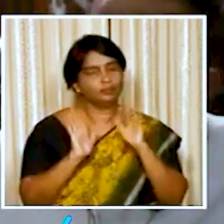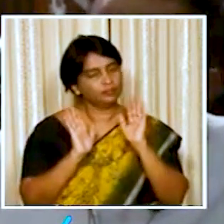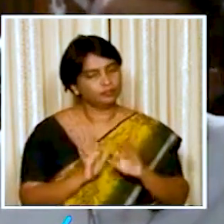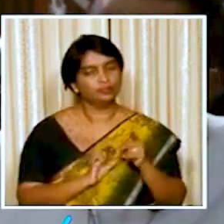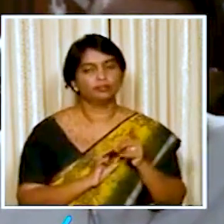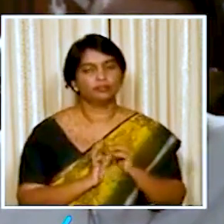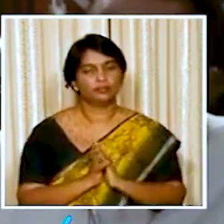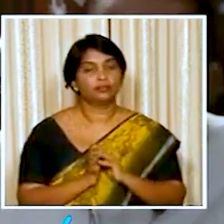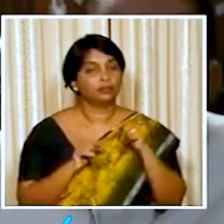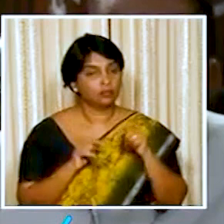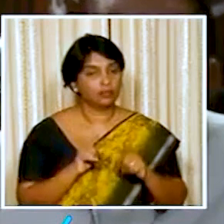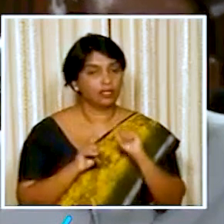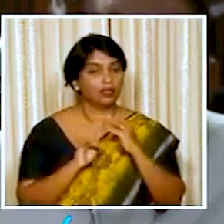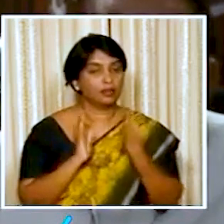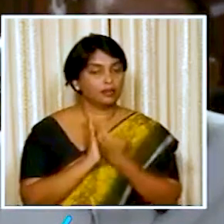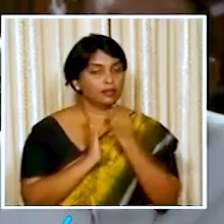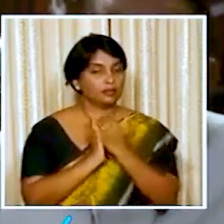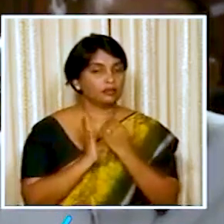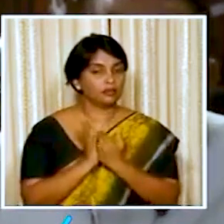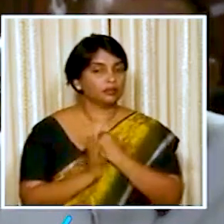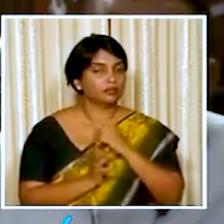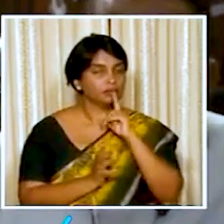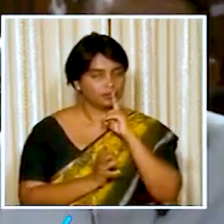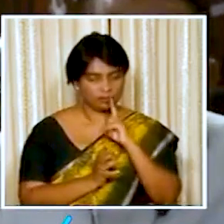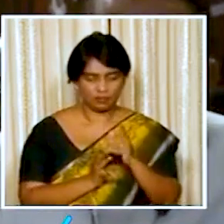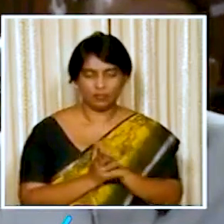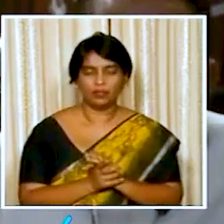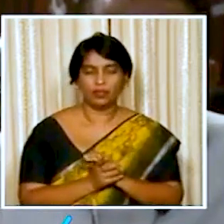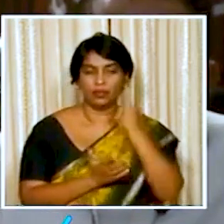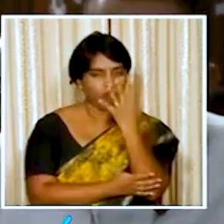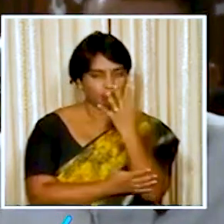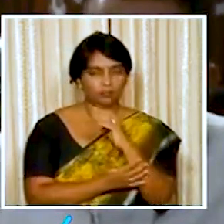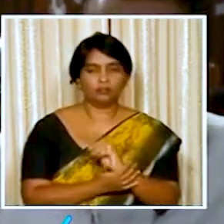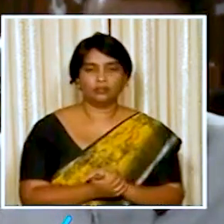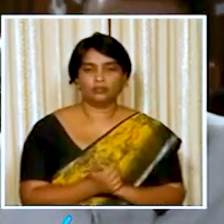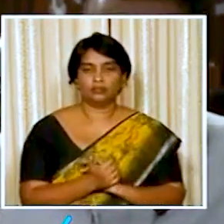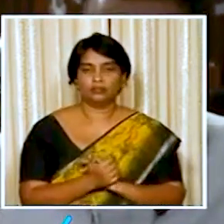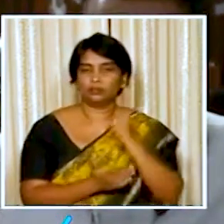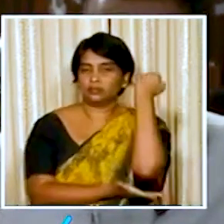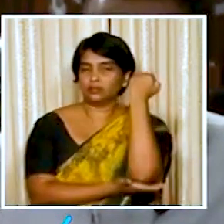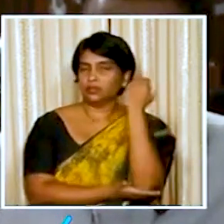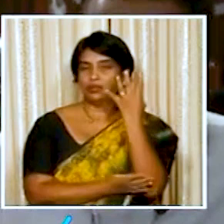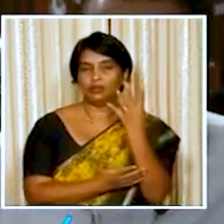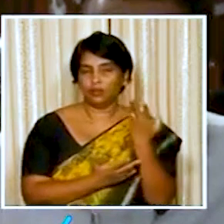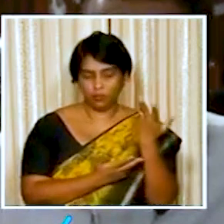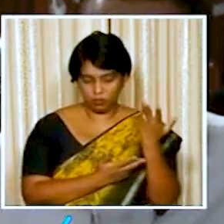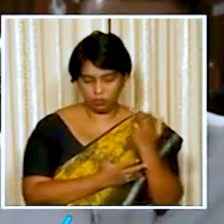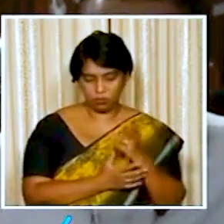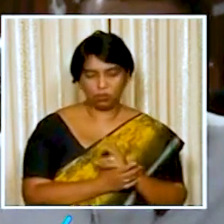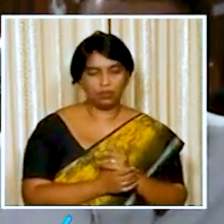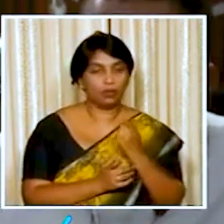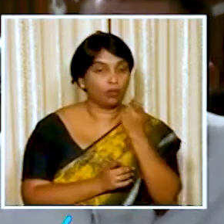වෙතත් මෙවර ප්‍රතිපත්ති ප්‍රකාශයේ එතුමා කතා කරනවා කුළුණු හතරක් ගැන මොනවද මේ කුළුණු හතර